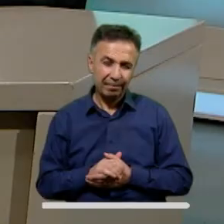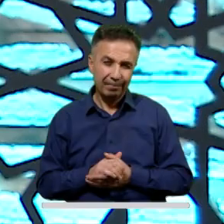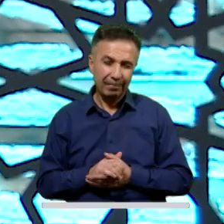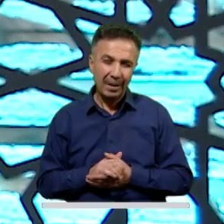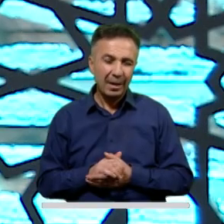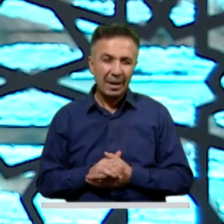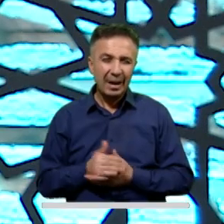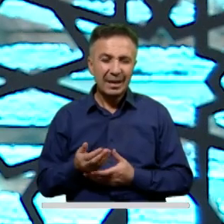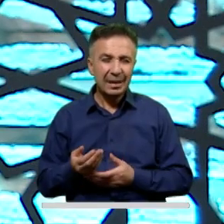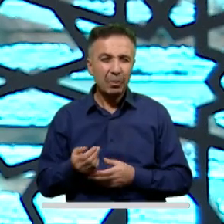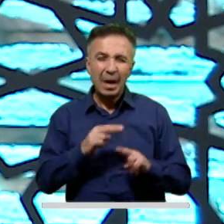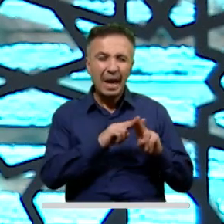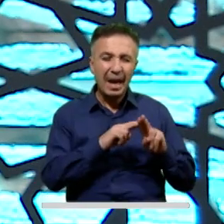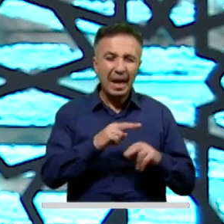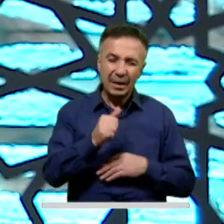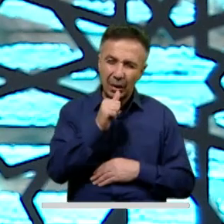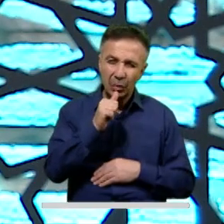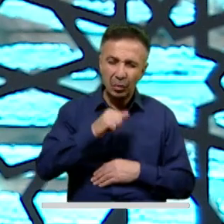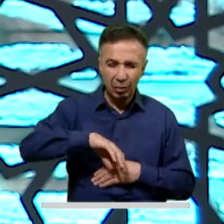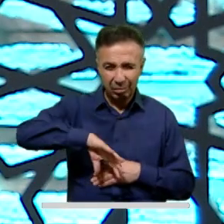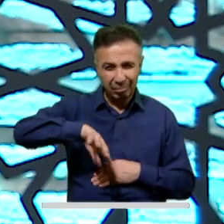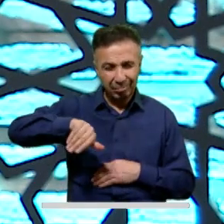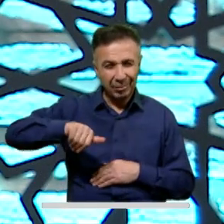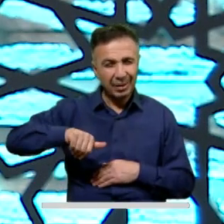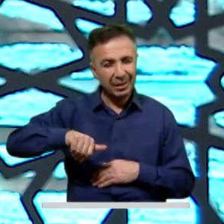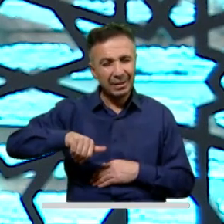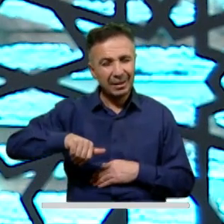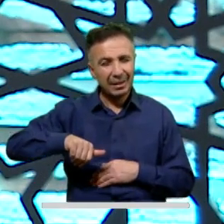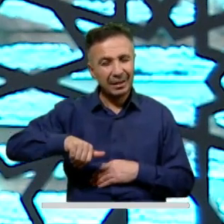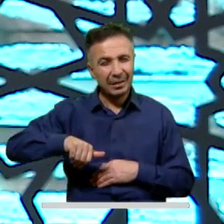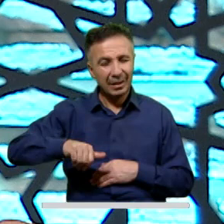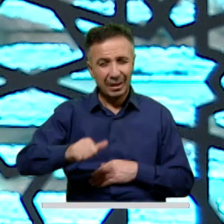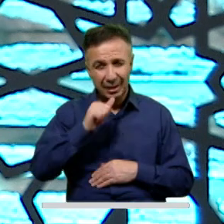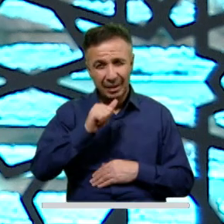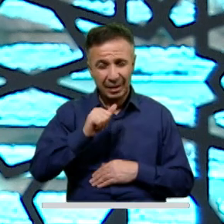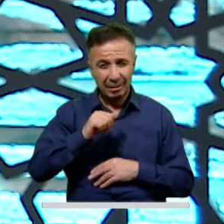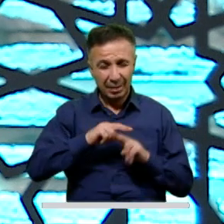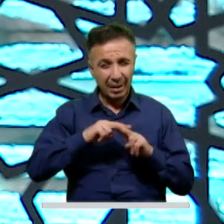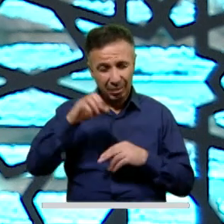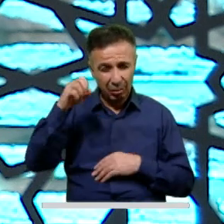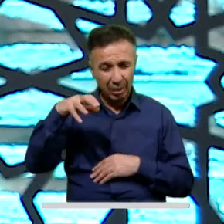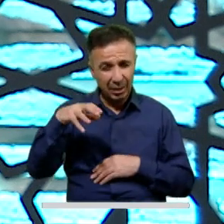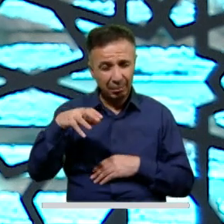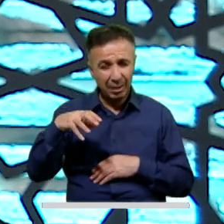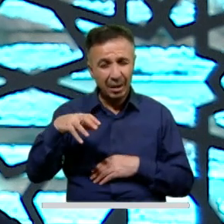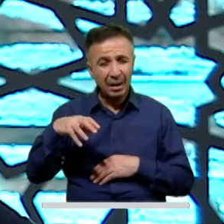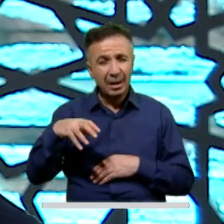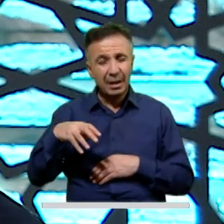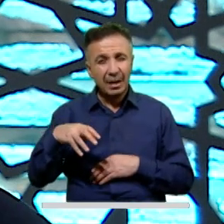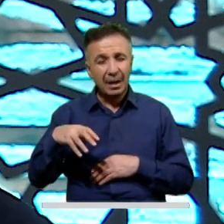telafi edileceğine dair de bence bir araştırma yapmış Ayşe Hanım. Sonuç olarak yaşanan deprem felaketinden